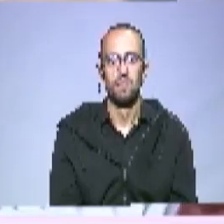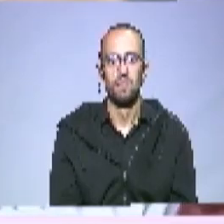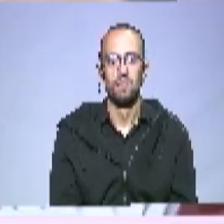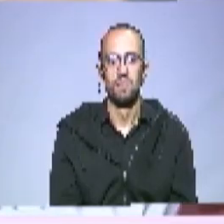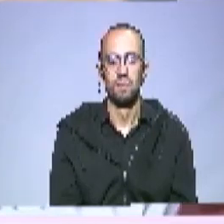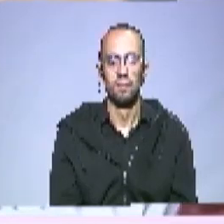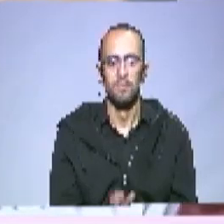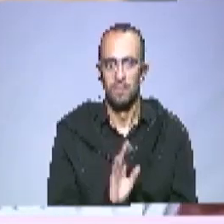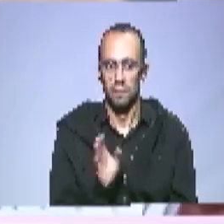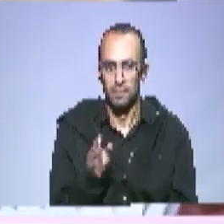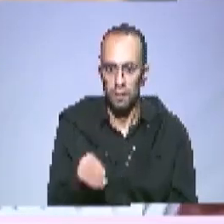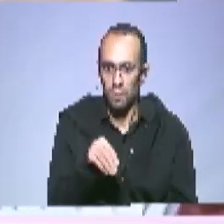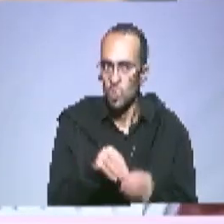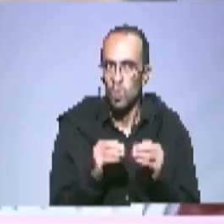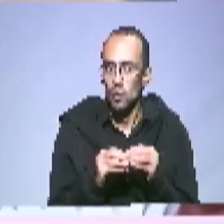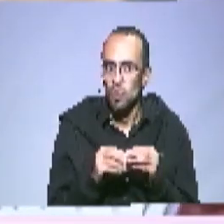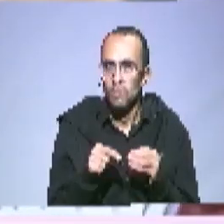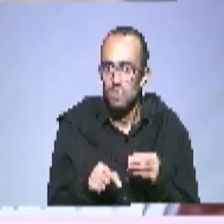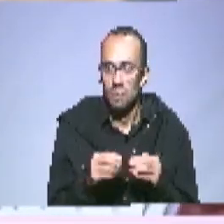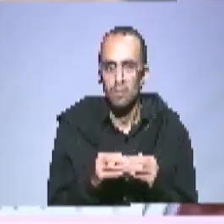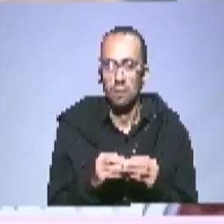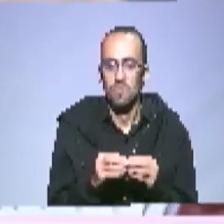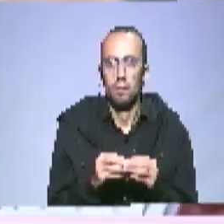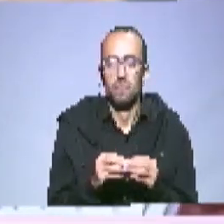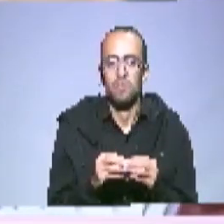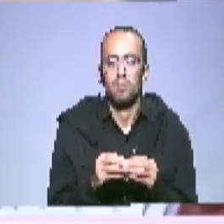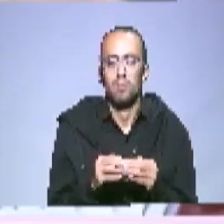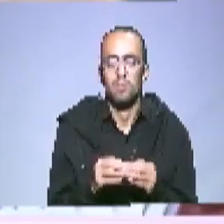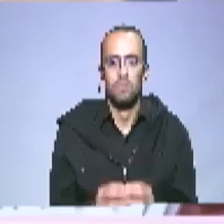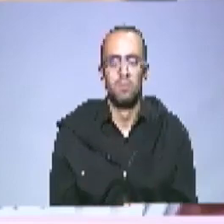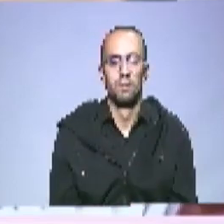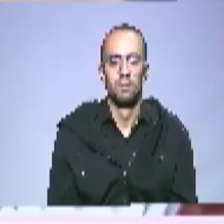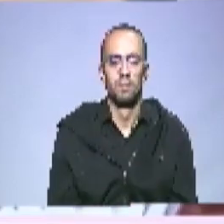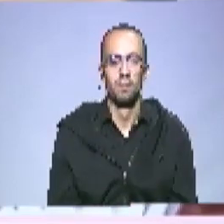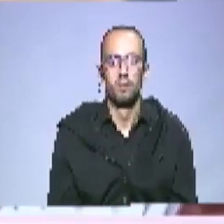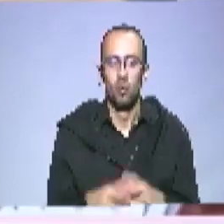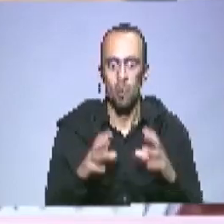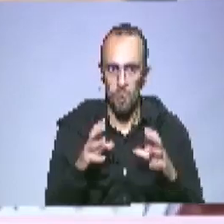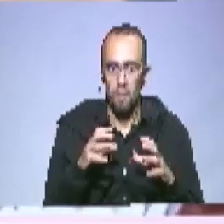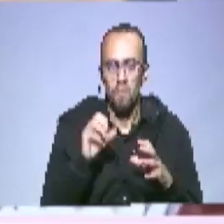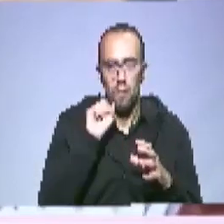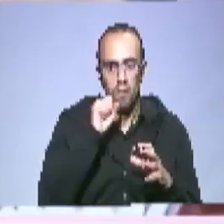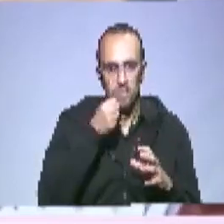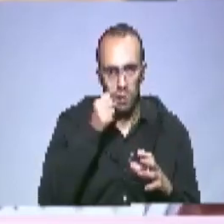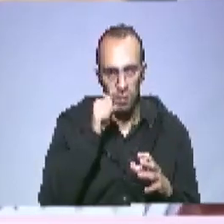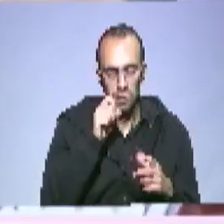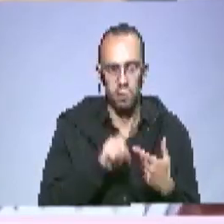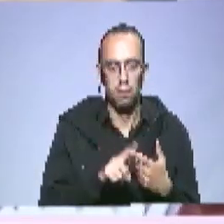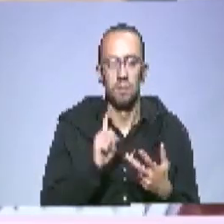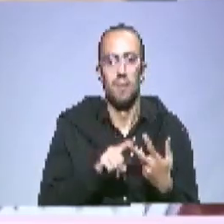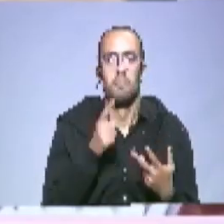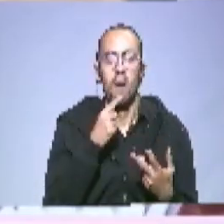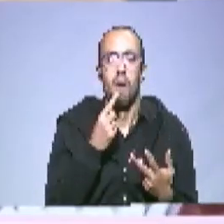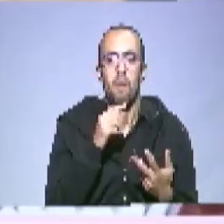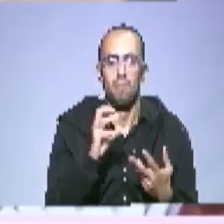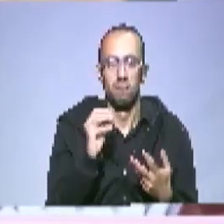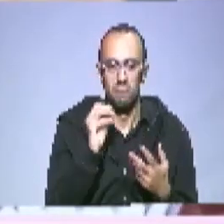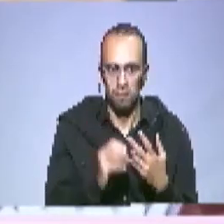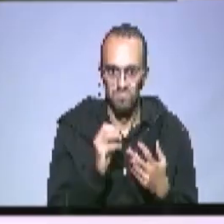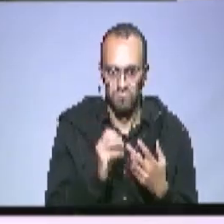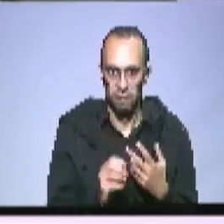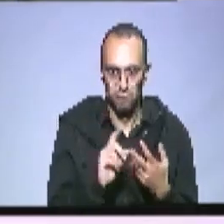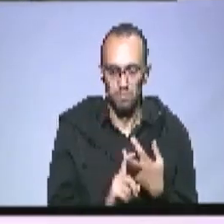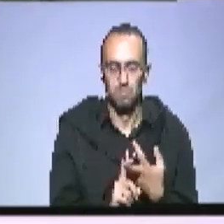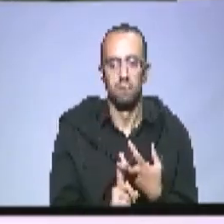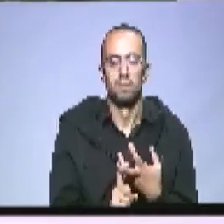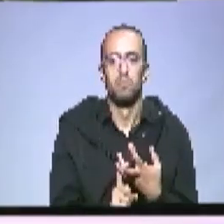يبقى احنا حطينا ايه هنا؟ كرومب. قولي بقى يا استاذه كده. كرومب وجزر وبنجر. ايوه كرومب